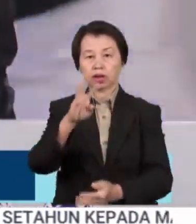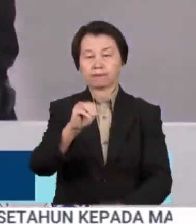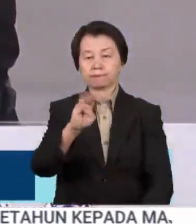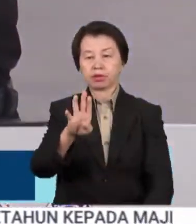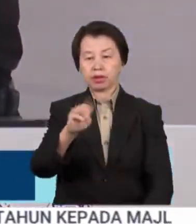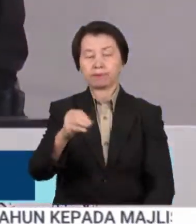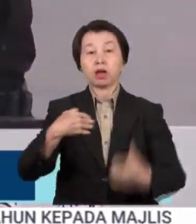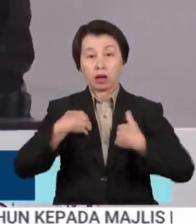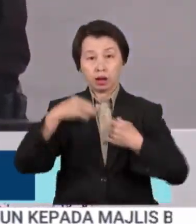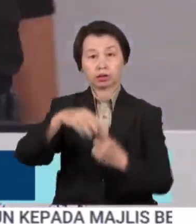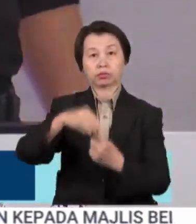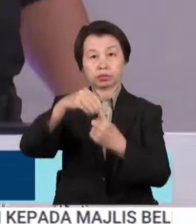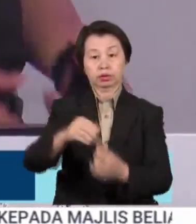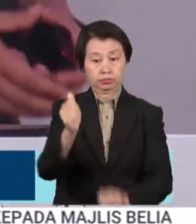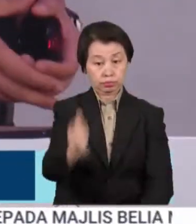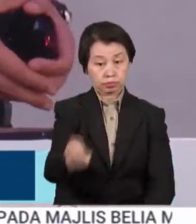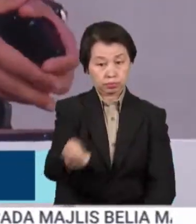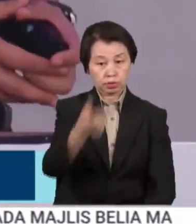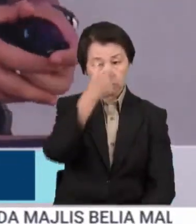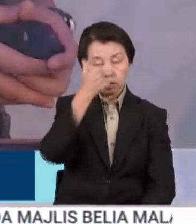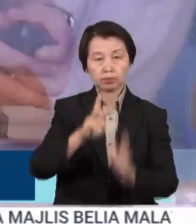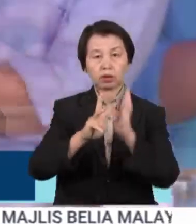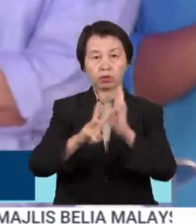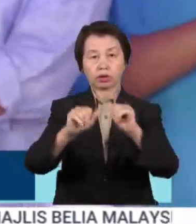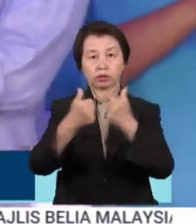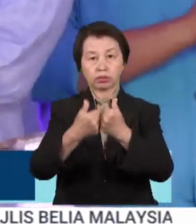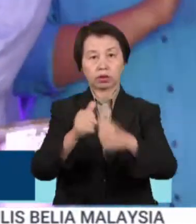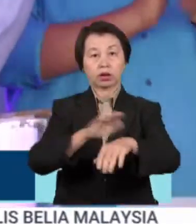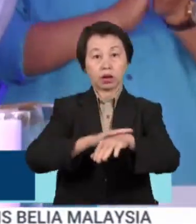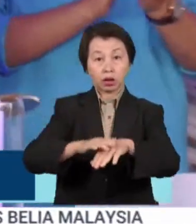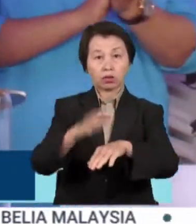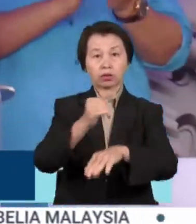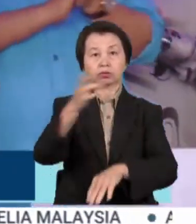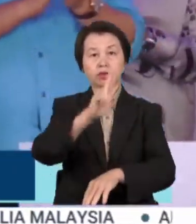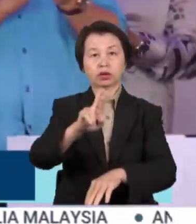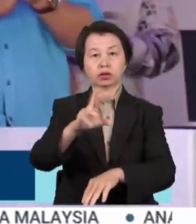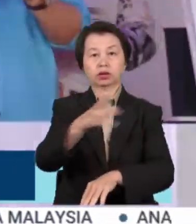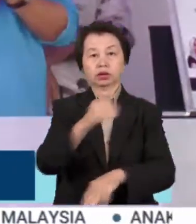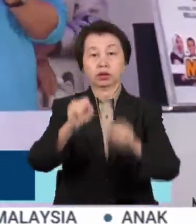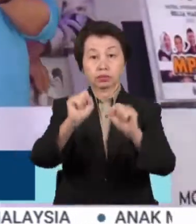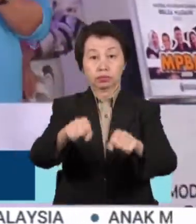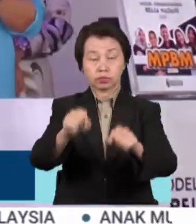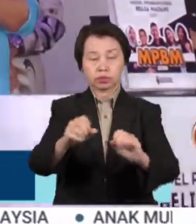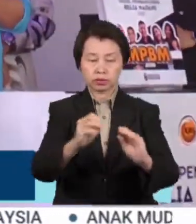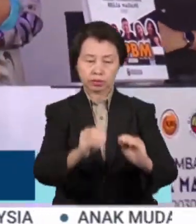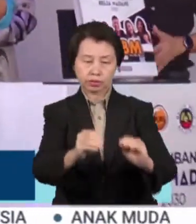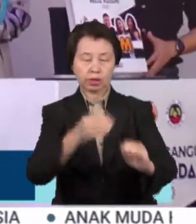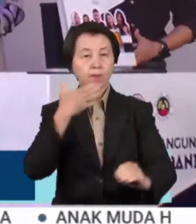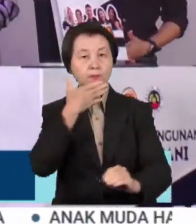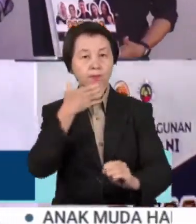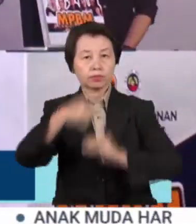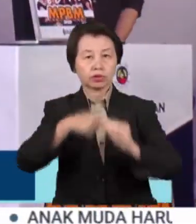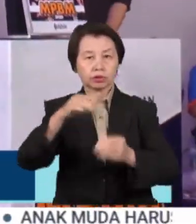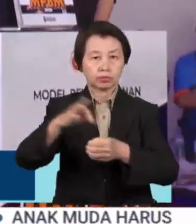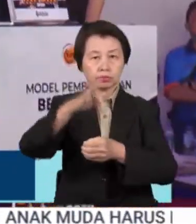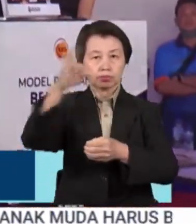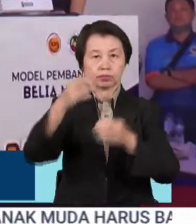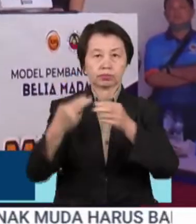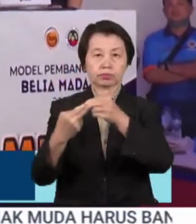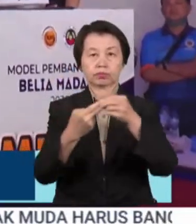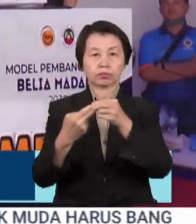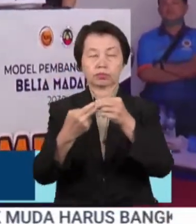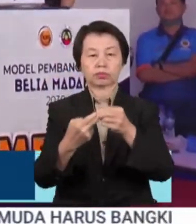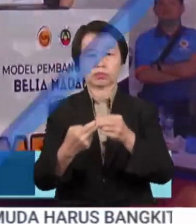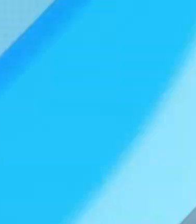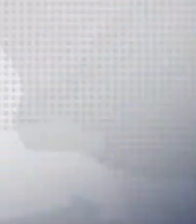mempunyai keistimewaan tersendiri kerana mewakili persatuan, kaum dan agama sekaligus boleh mendidik belia mengenai semangat perpaduan.